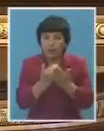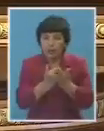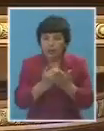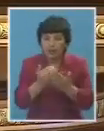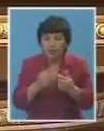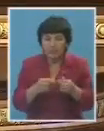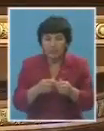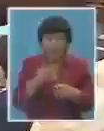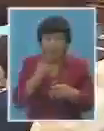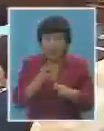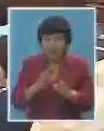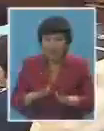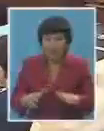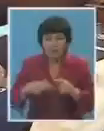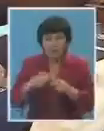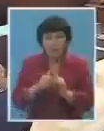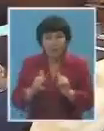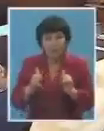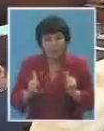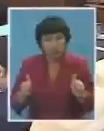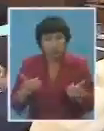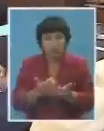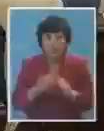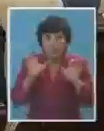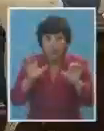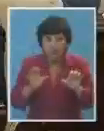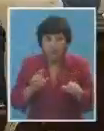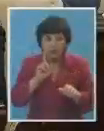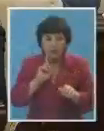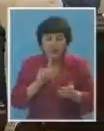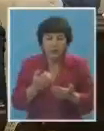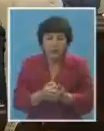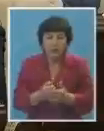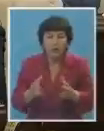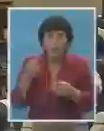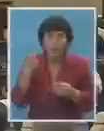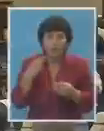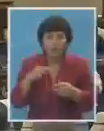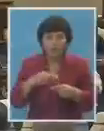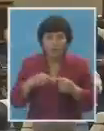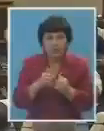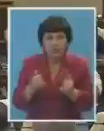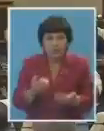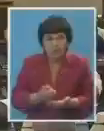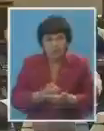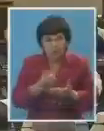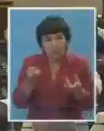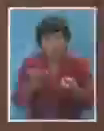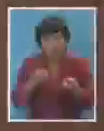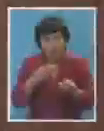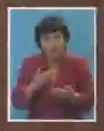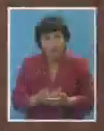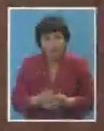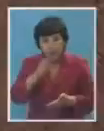да назардан тыс қалған жоқ. Кәсіпкерлік қызметті жетілдіру бойынша заңның да тиімділігі мол. Өйткені президент кәсіпкерлікке қолдау көрсету қажеттігін айтқан